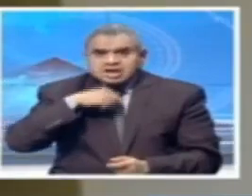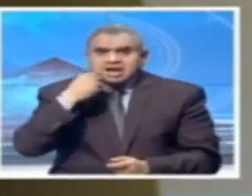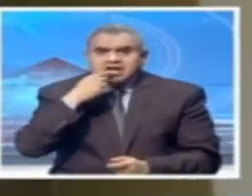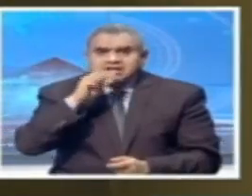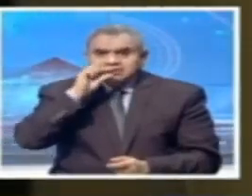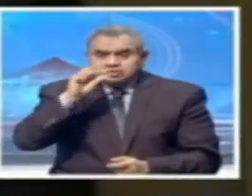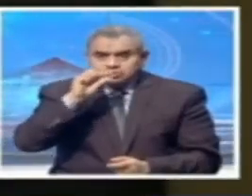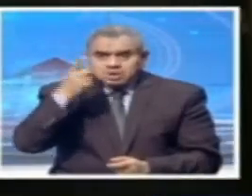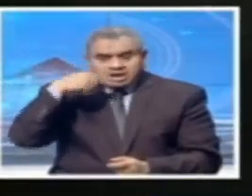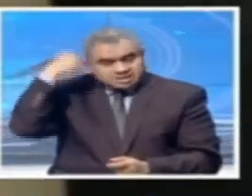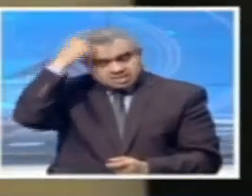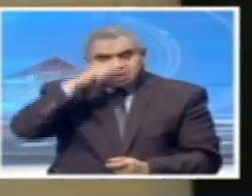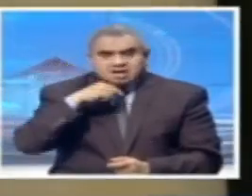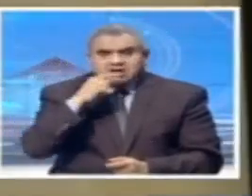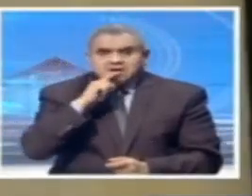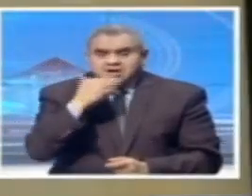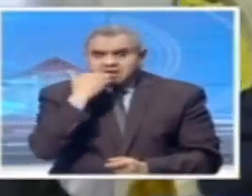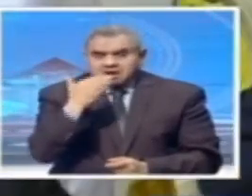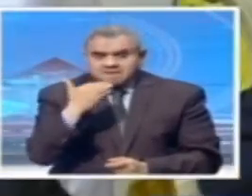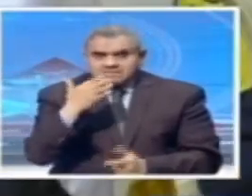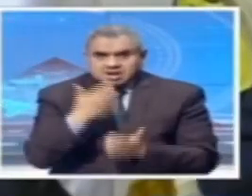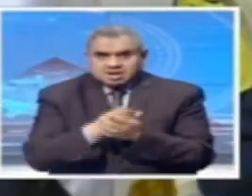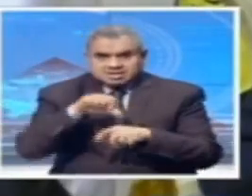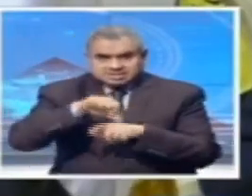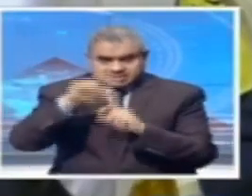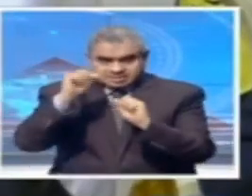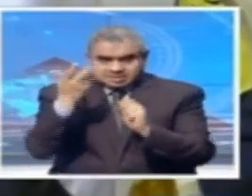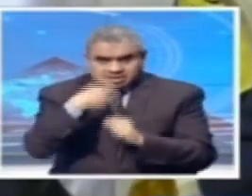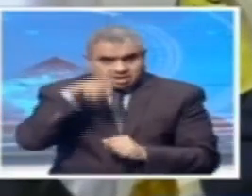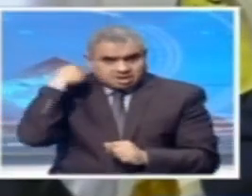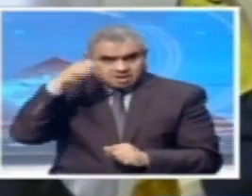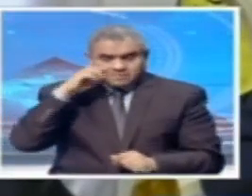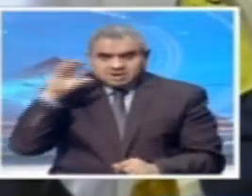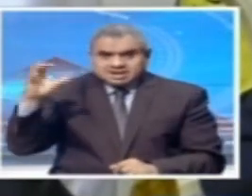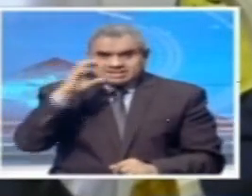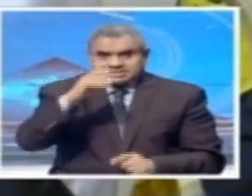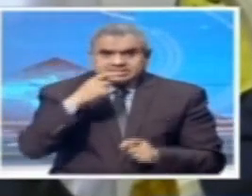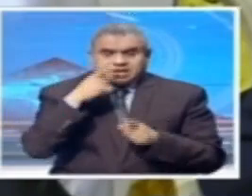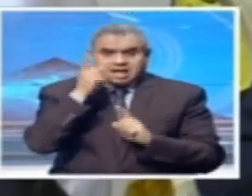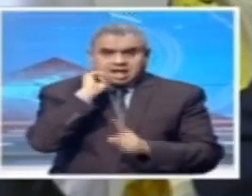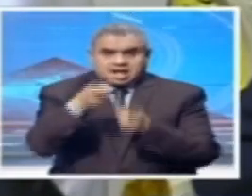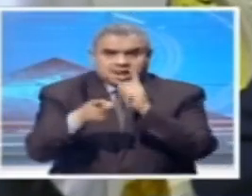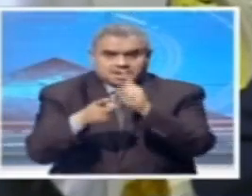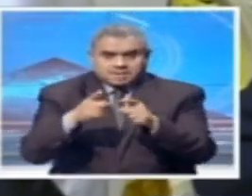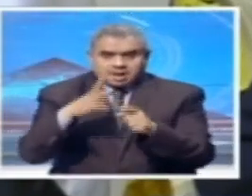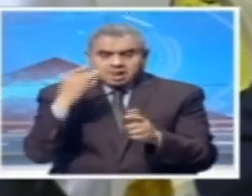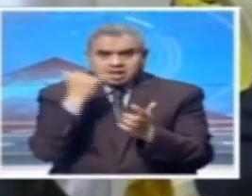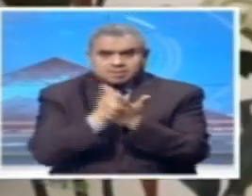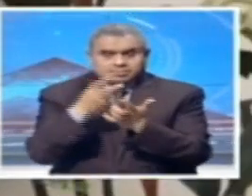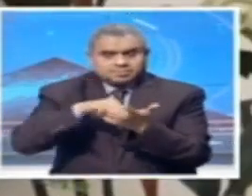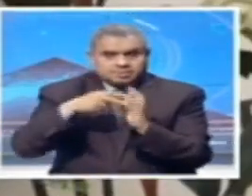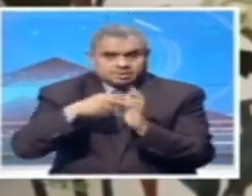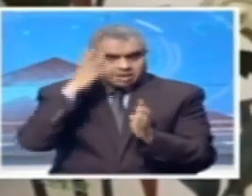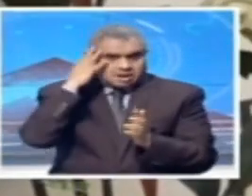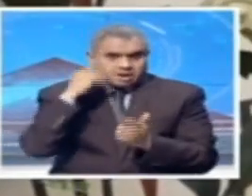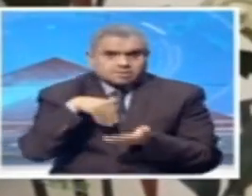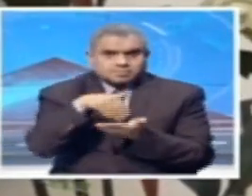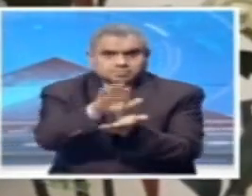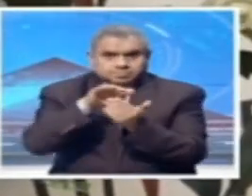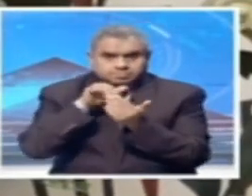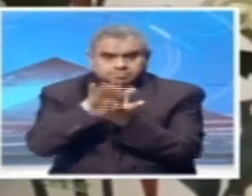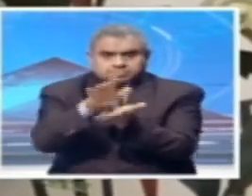المتضررين من الإرهاب. بتوجيهات من السيد رئيس الجمهورية الرئيس عبد الفتاح السيسي ان احنا نوفر الرعاية